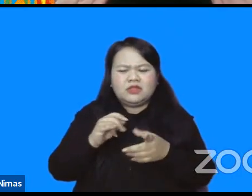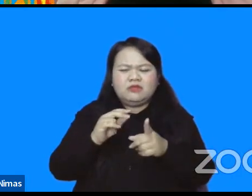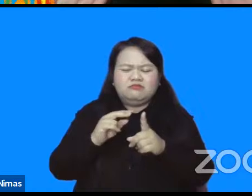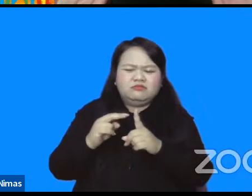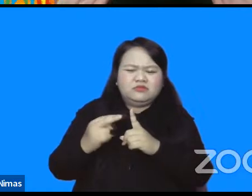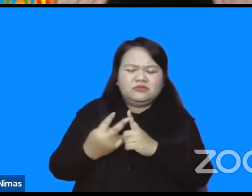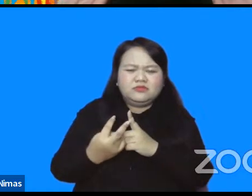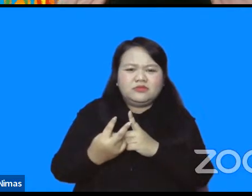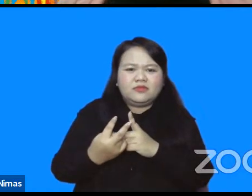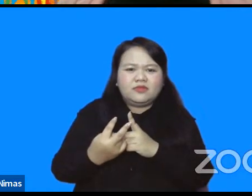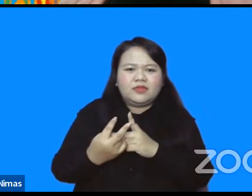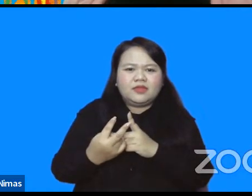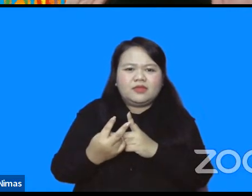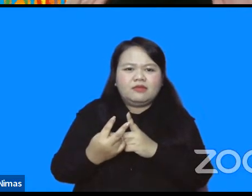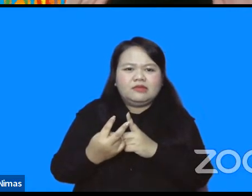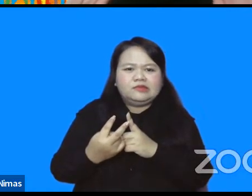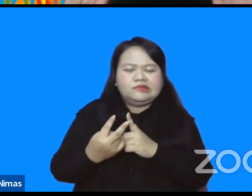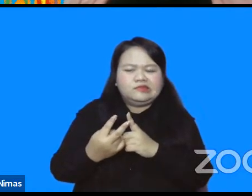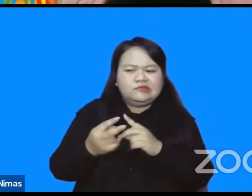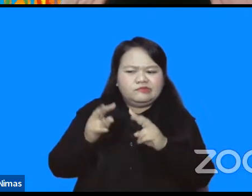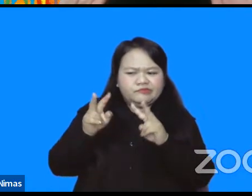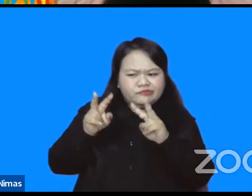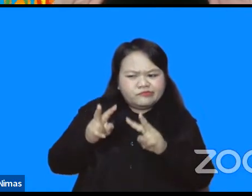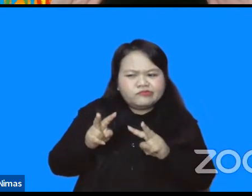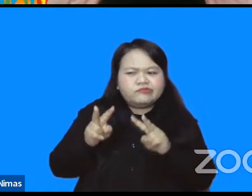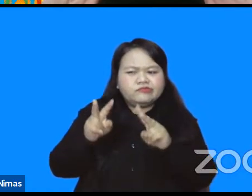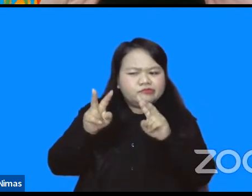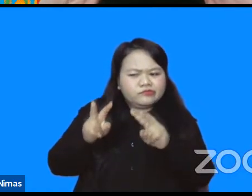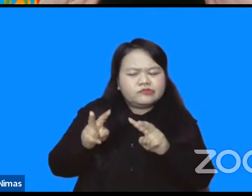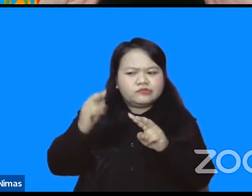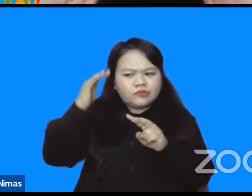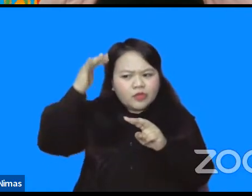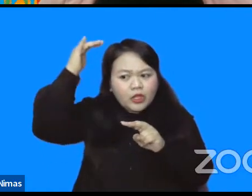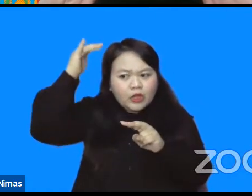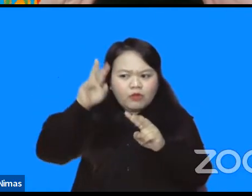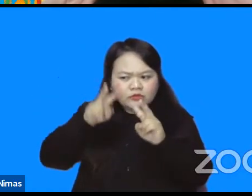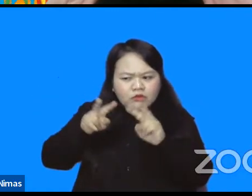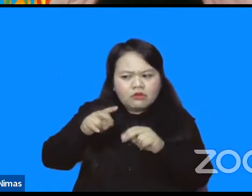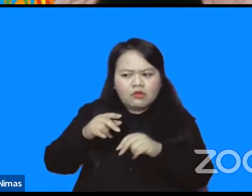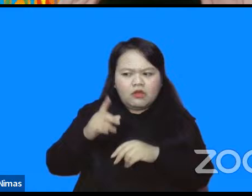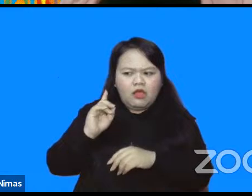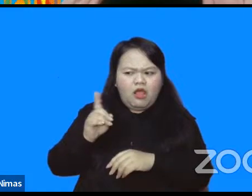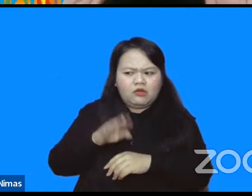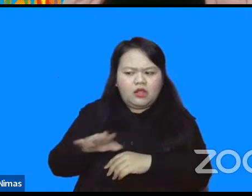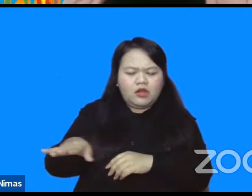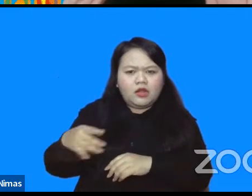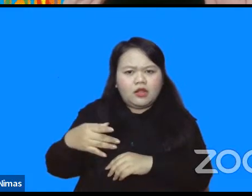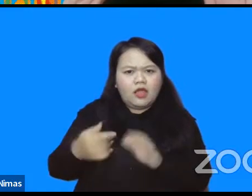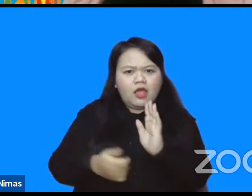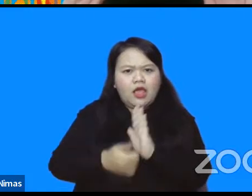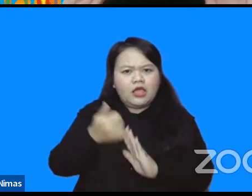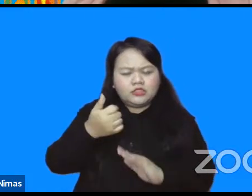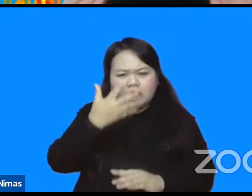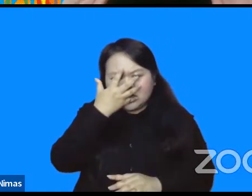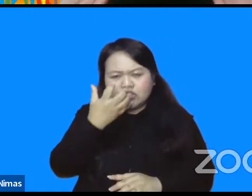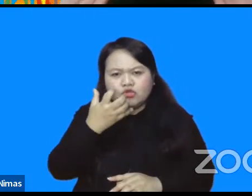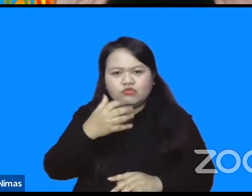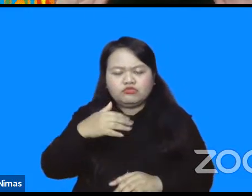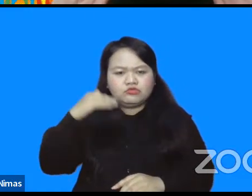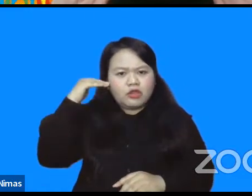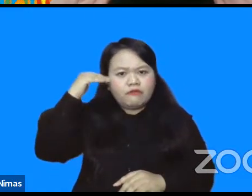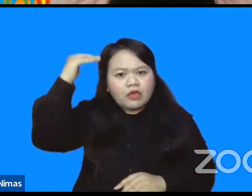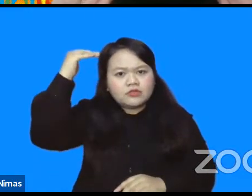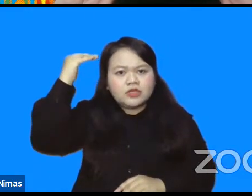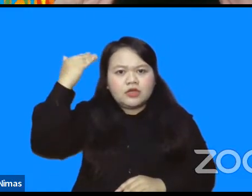yang apa ya kurang menyenangkan gitu ya. Orang dewasa melihat kok ada anak-anak sih di acara serius orang dewasa gitu ya misalnya